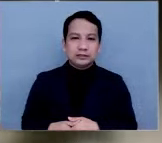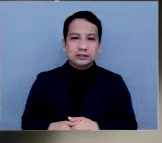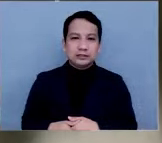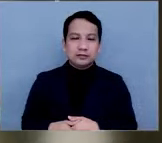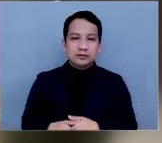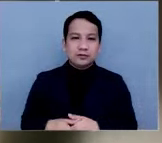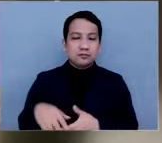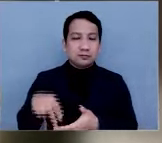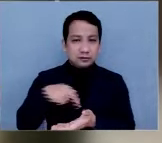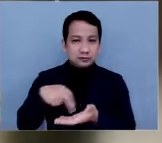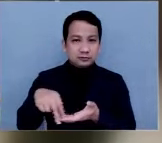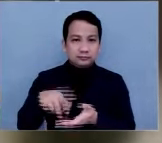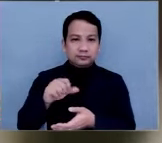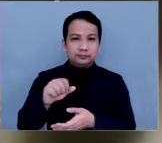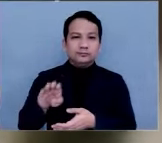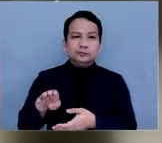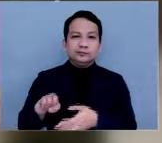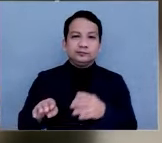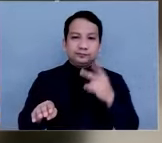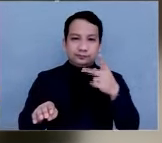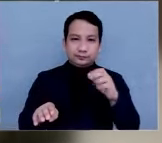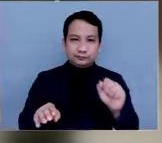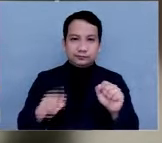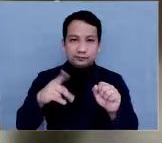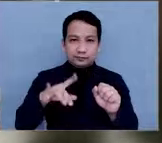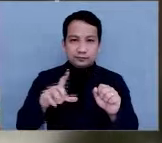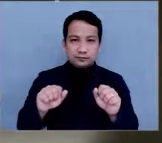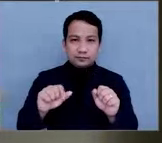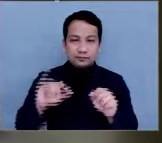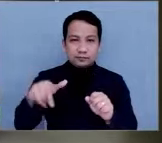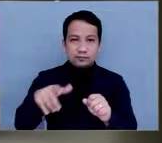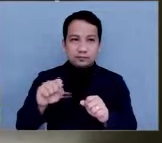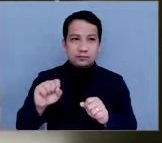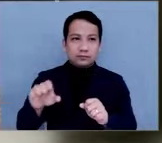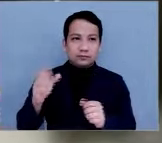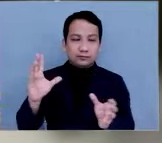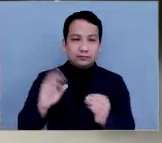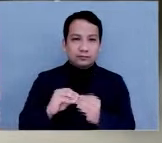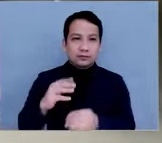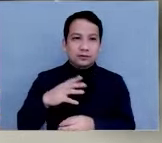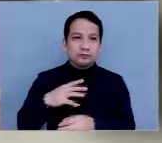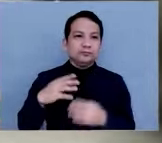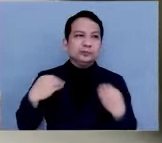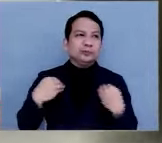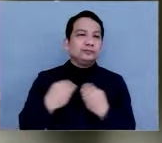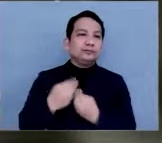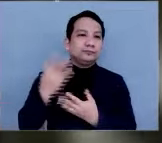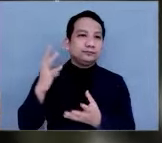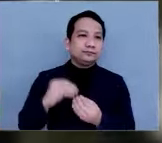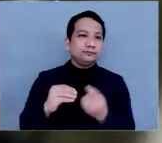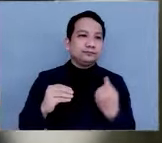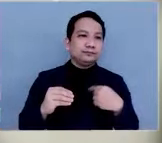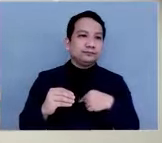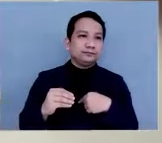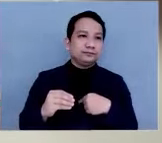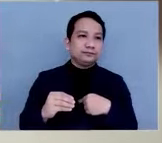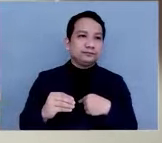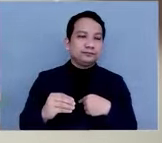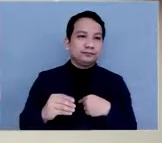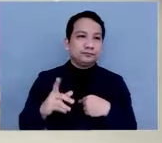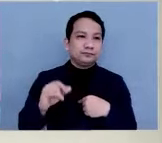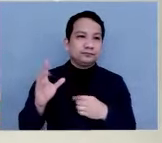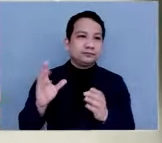Pumataw sina SB19 Ken, Pablo at Josh kasama ang Alamat members. Sinayaw nila ang hit song ng Alamat